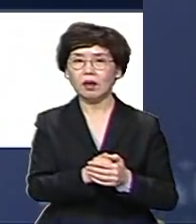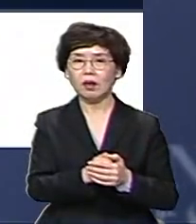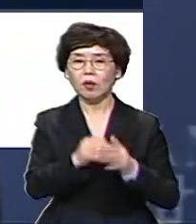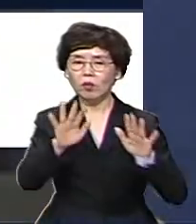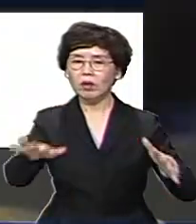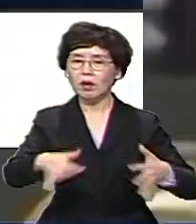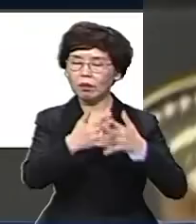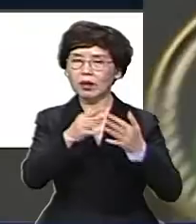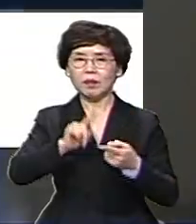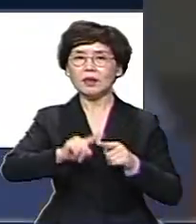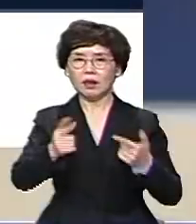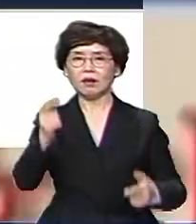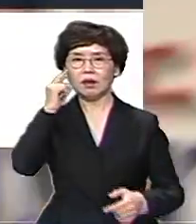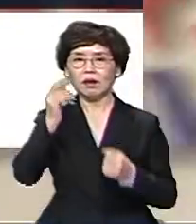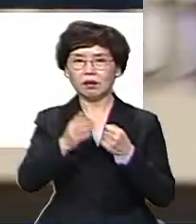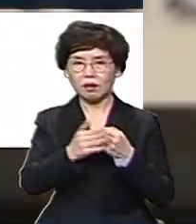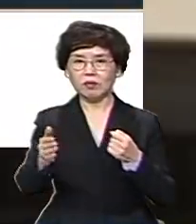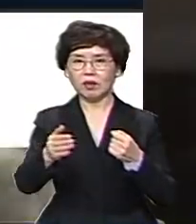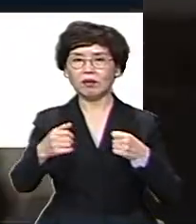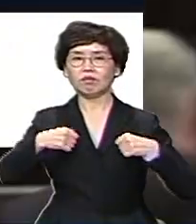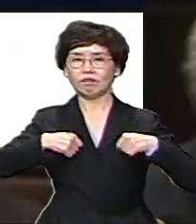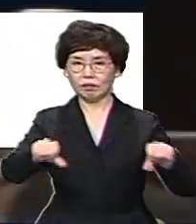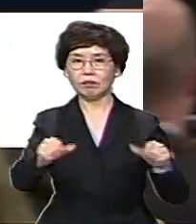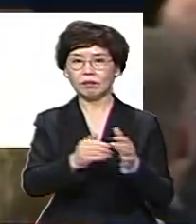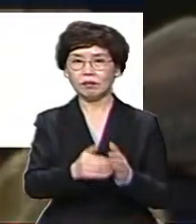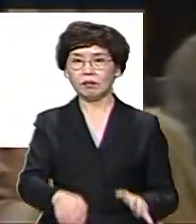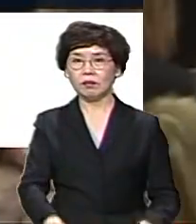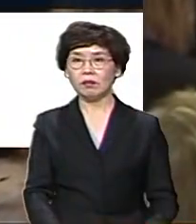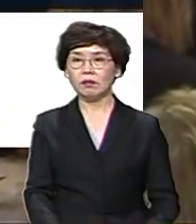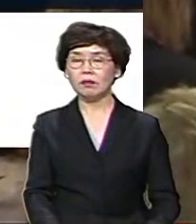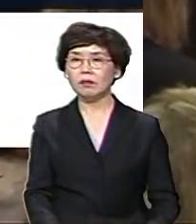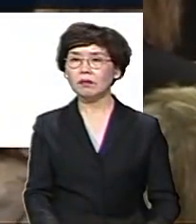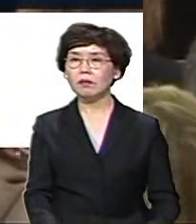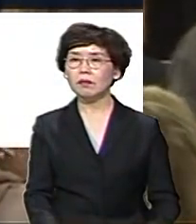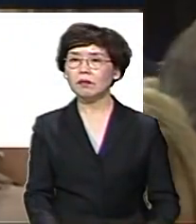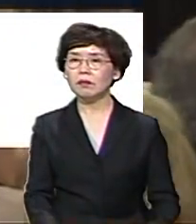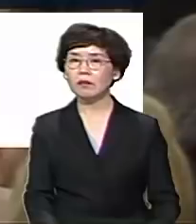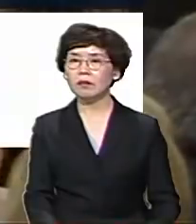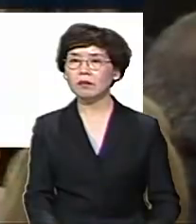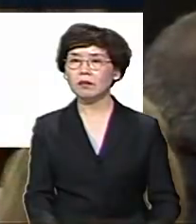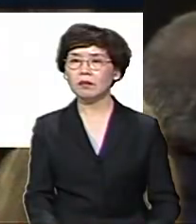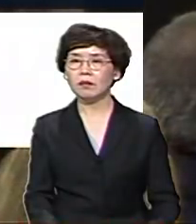이르지 못했지만 제가 볼 때는 오늘 합의에 이르는 것이 적절하지 못했다고 생각하기 때문입니다.